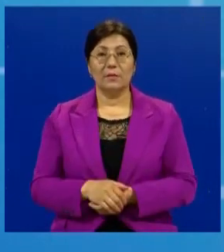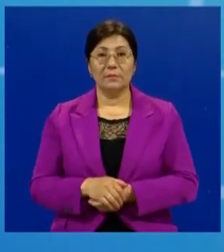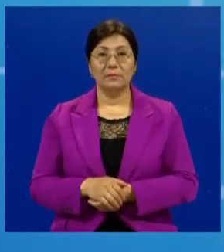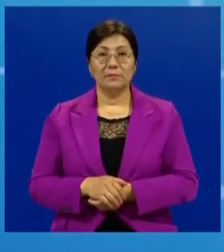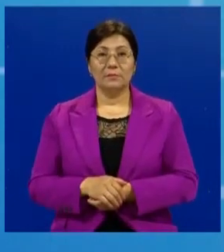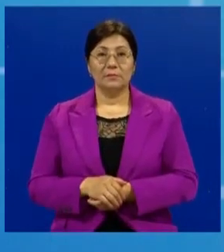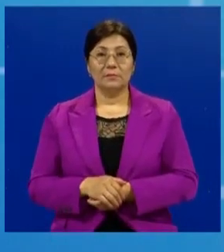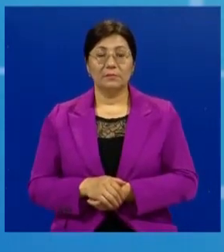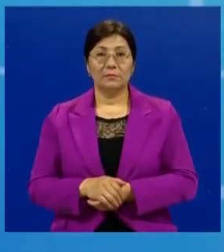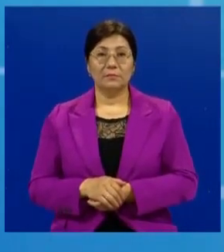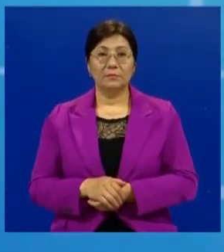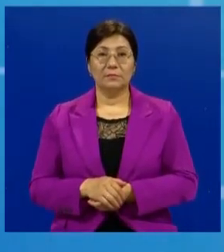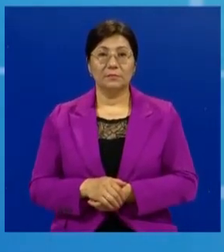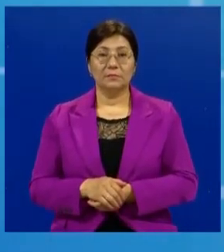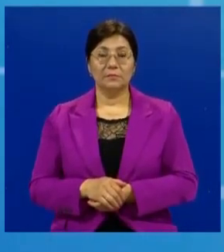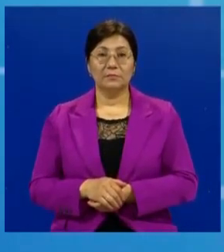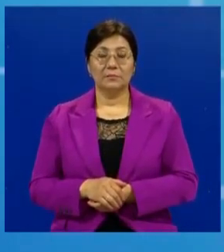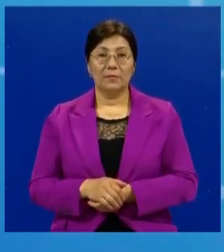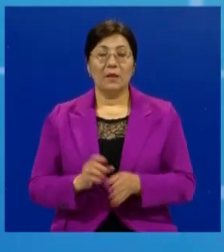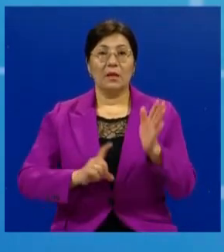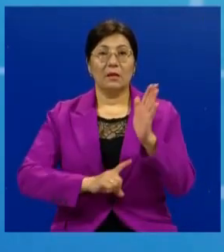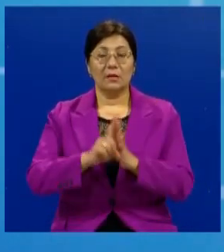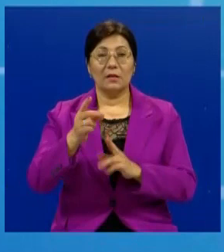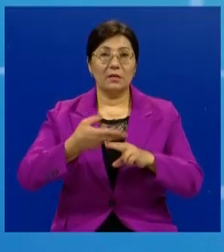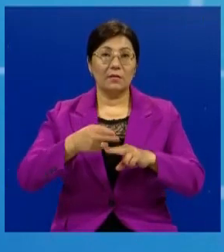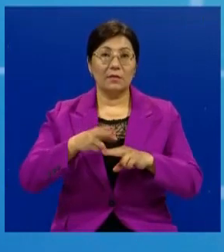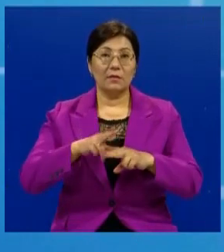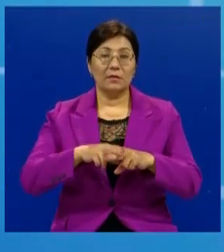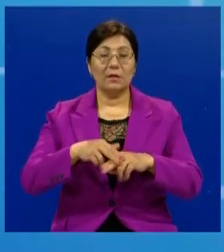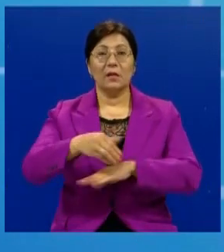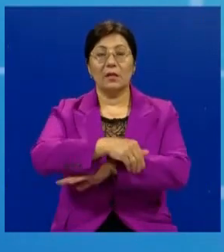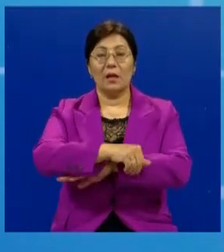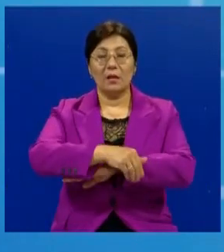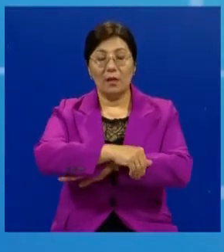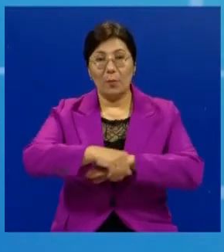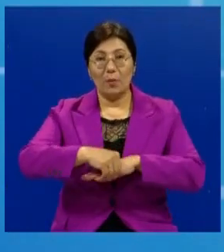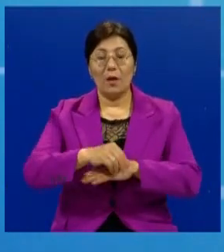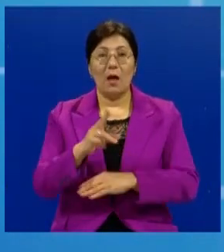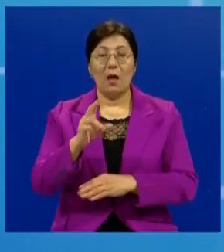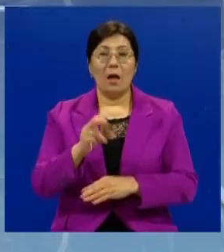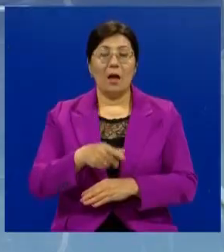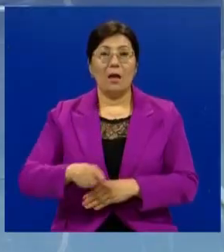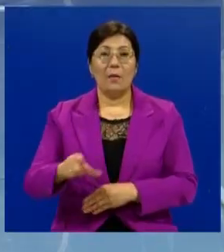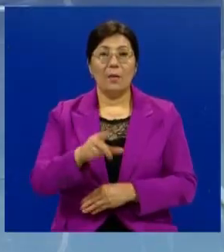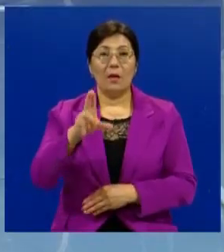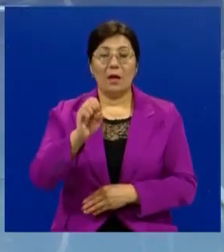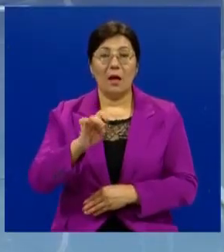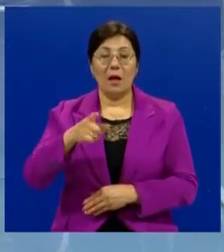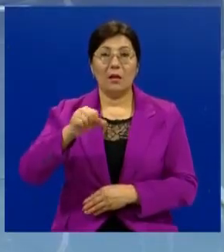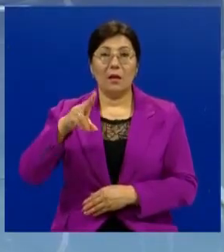и, конечно, начало – это по берегу Каргалы и Лек